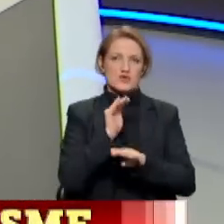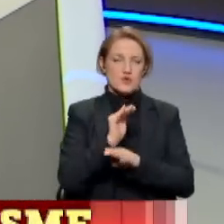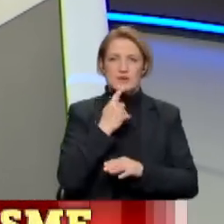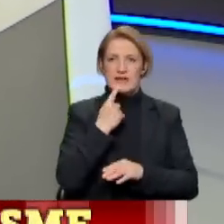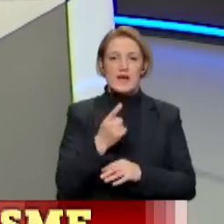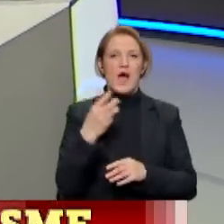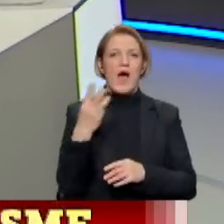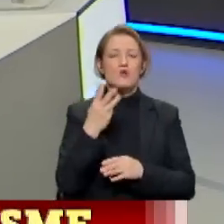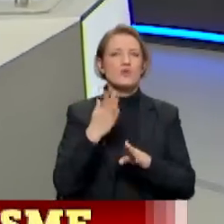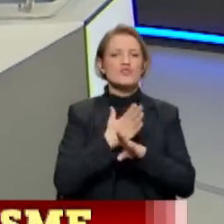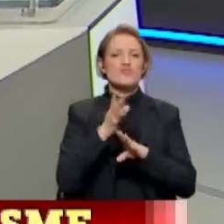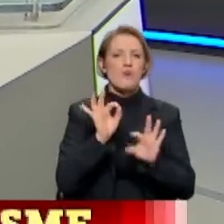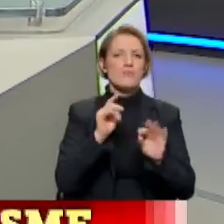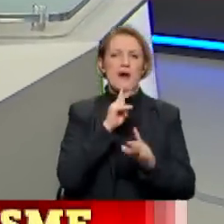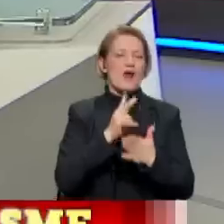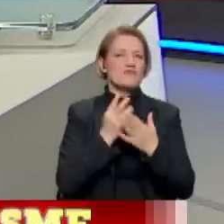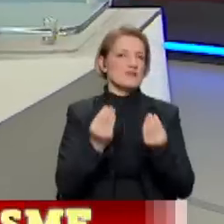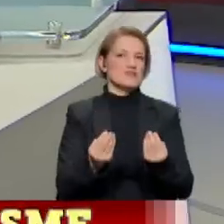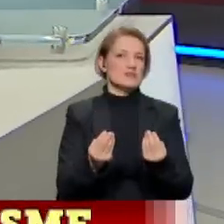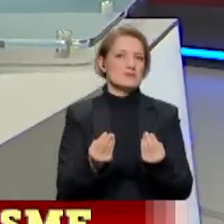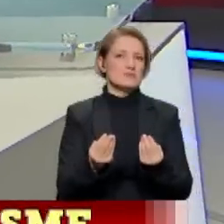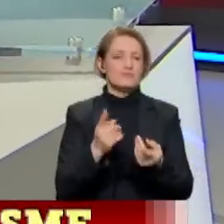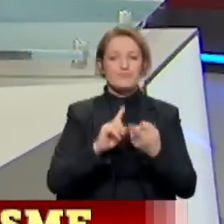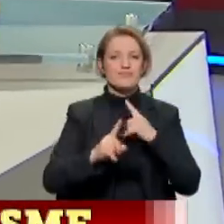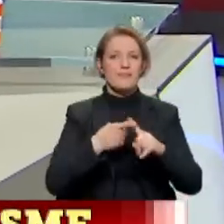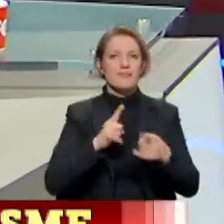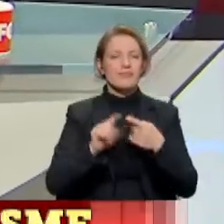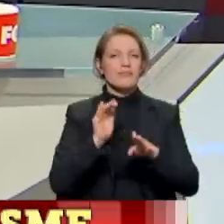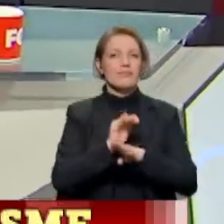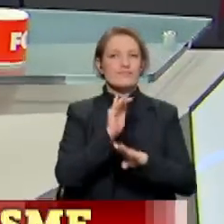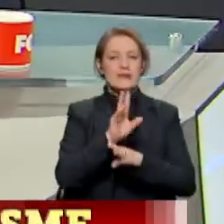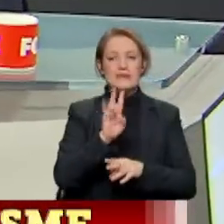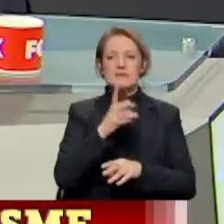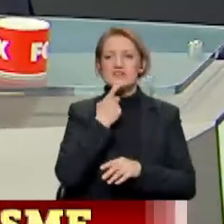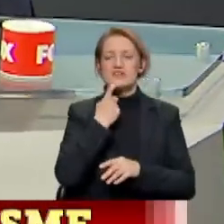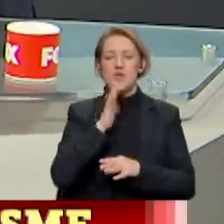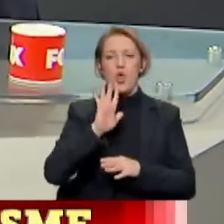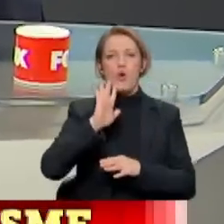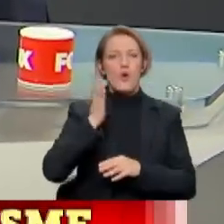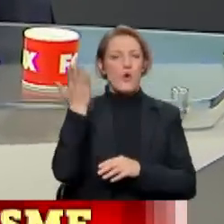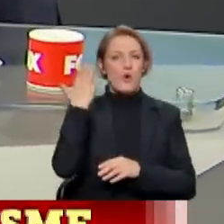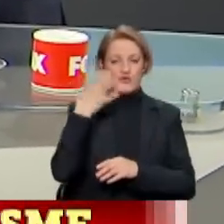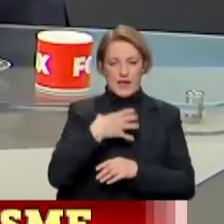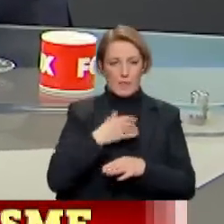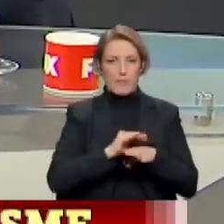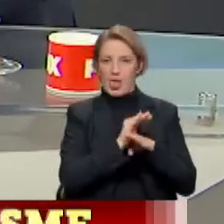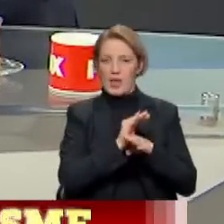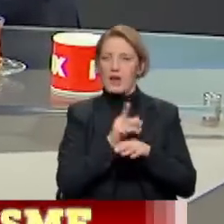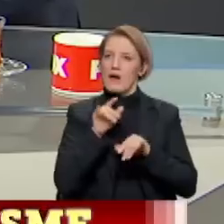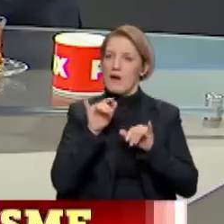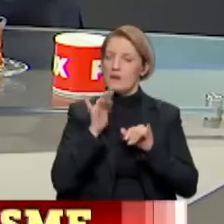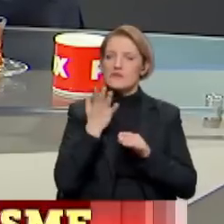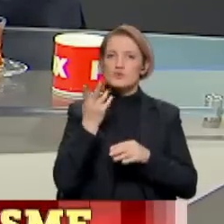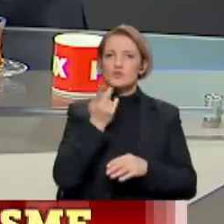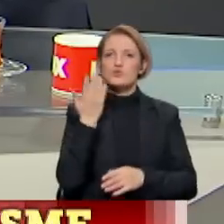denilirken, Erdoğan niye böyle bir karar versin? Böyle bir siyaseti ya da yaşadıklarını, 25 yıl önceyi ve varılan noktayı niye nasıl unutur?